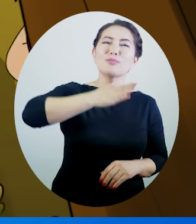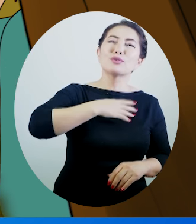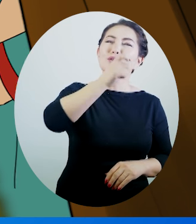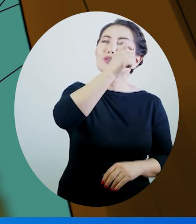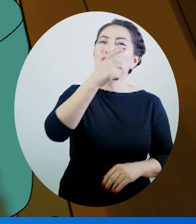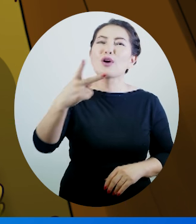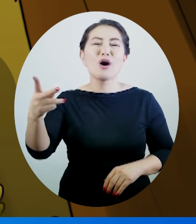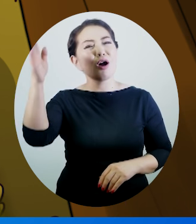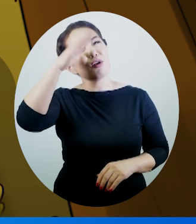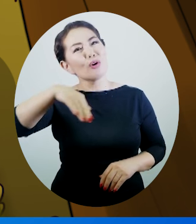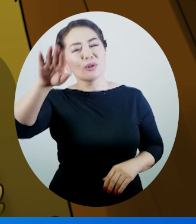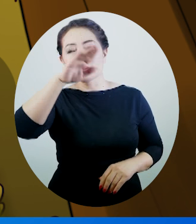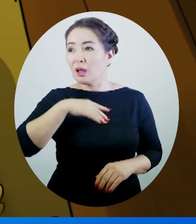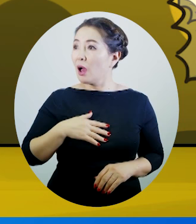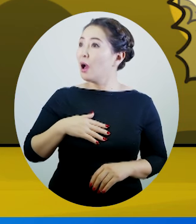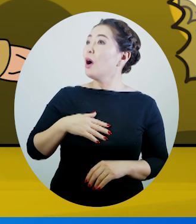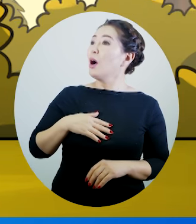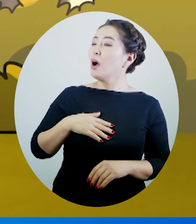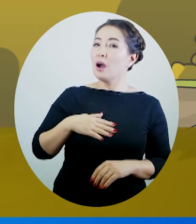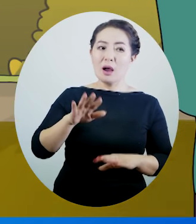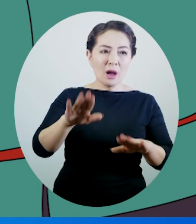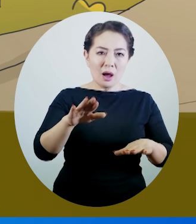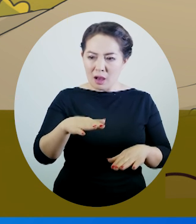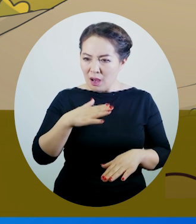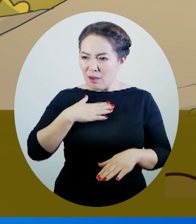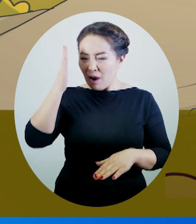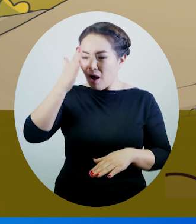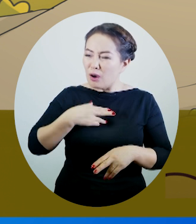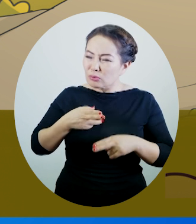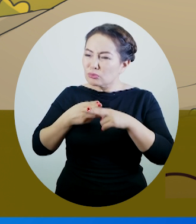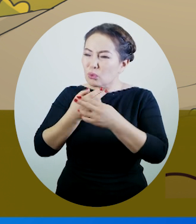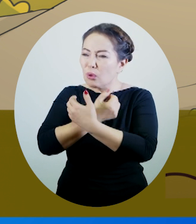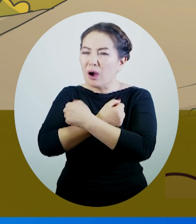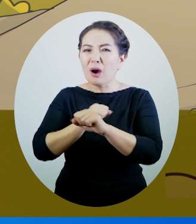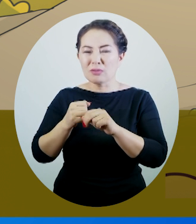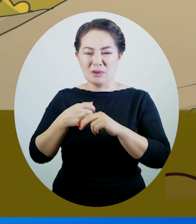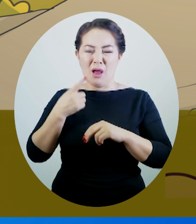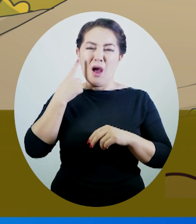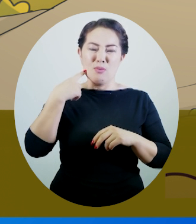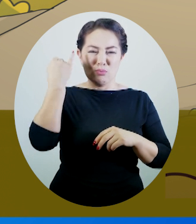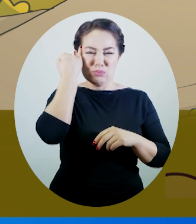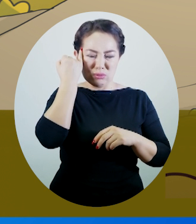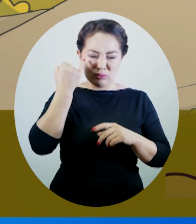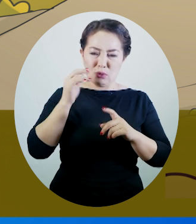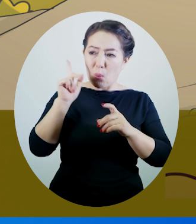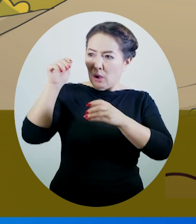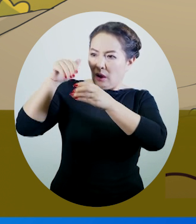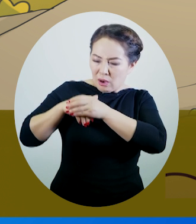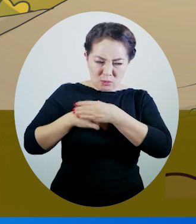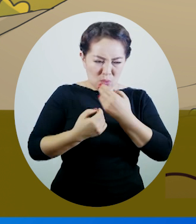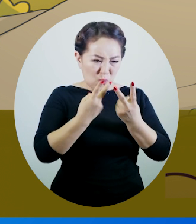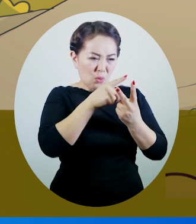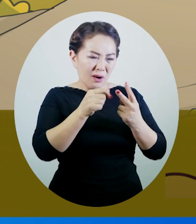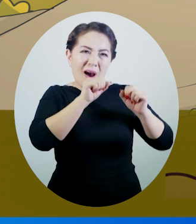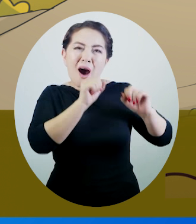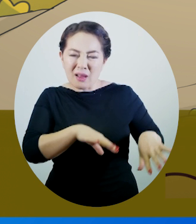Хансел! Гретел! Аа! Хансел минь аавгаа уучлаарай. Шулам шиг хүүхний үгэнд орж